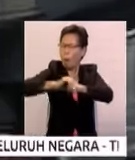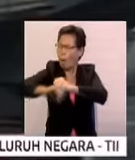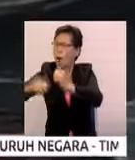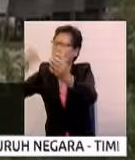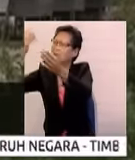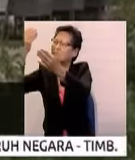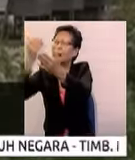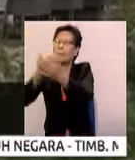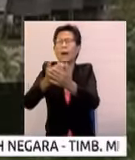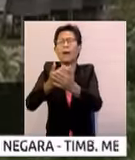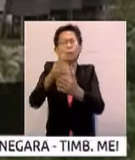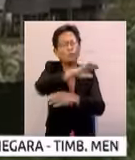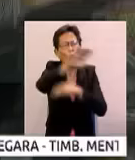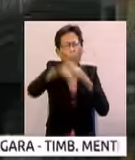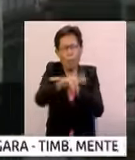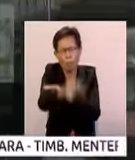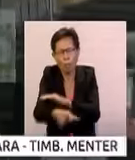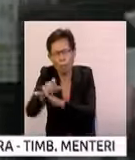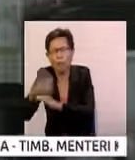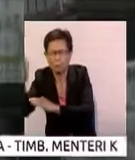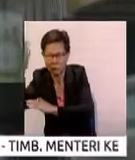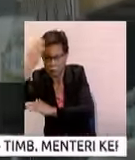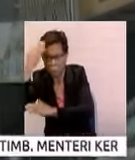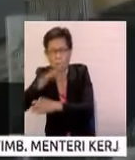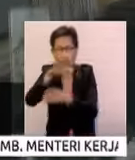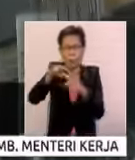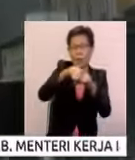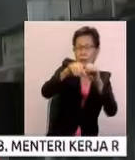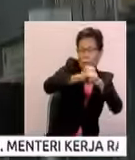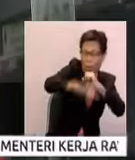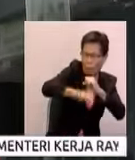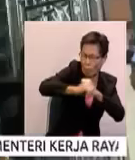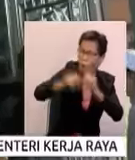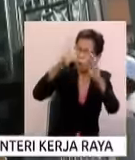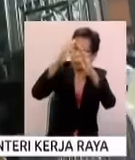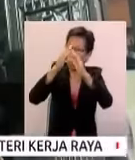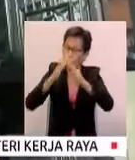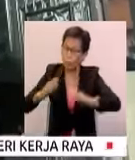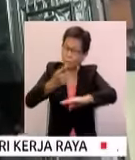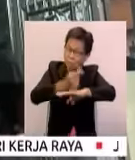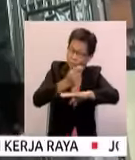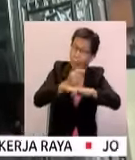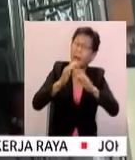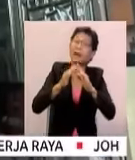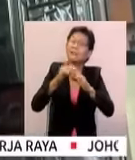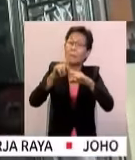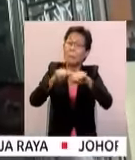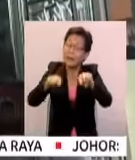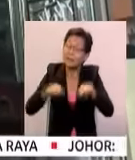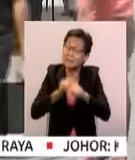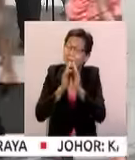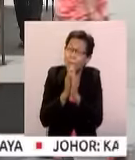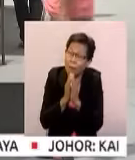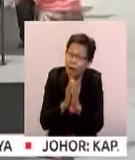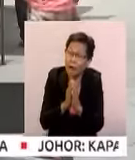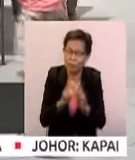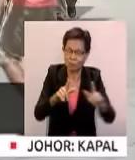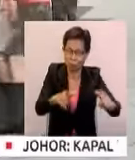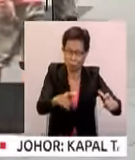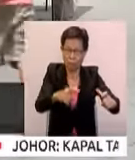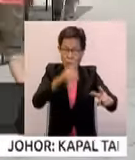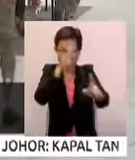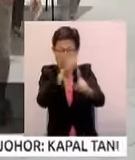hingga ke peringkat akar umbi. Ia termasuk promosi di semua rumah ibadah bagi menarik golongan sasar membuat